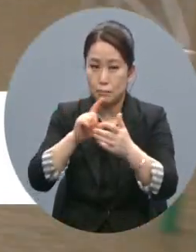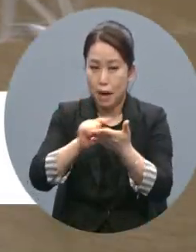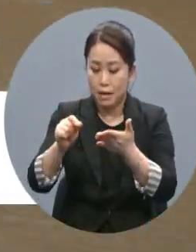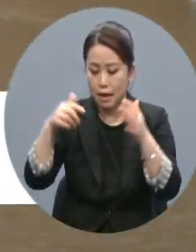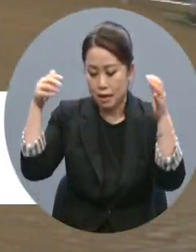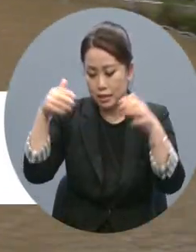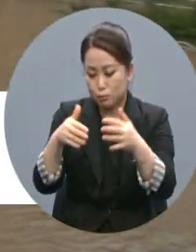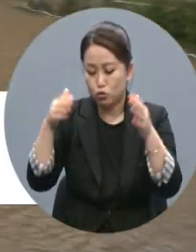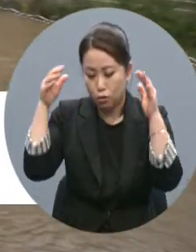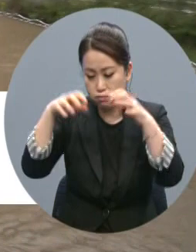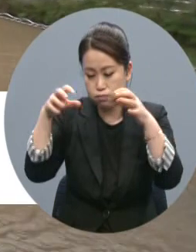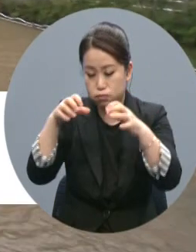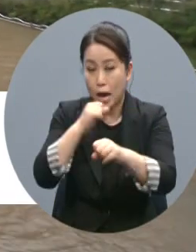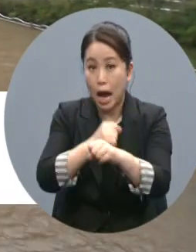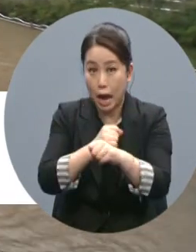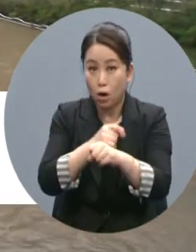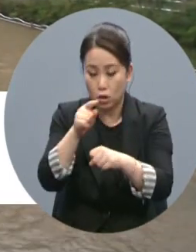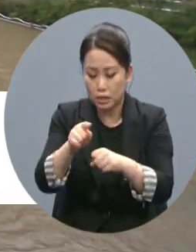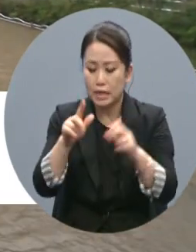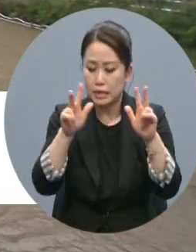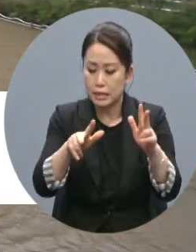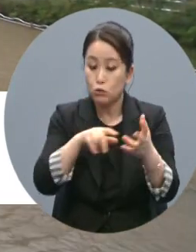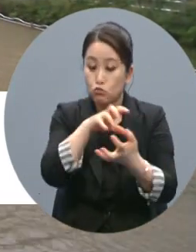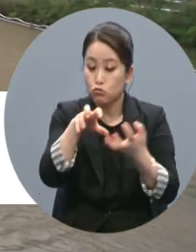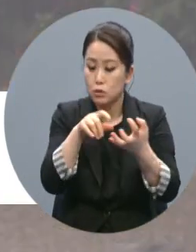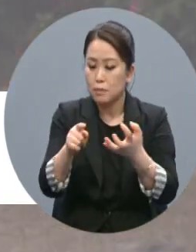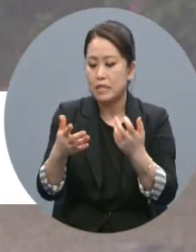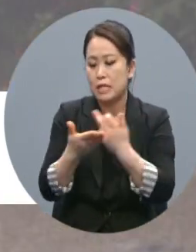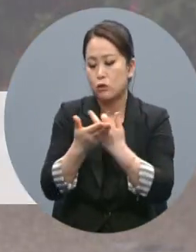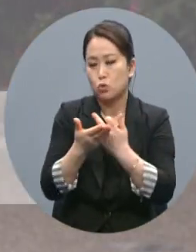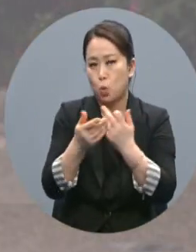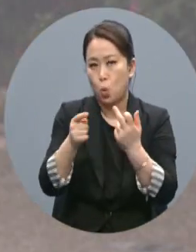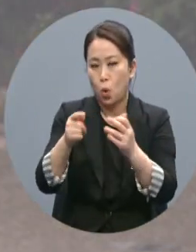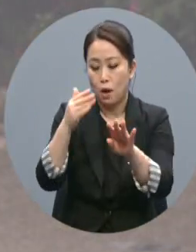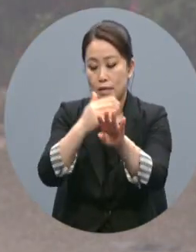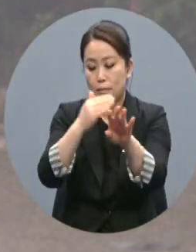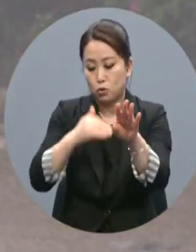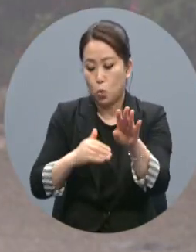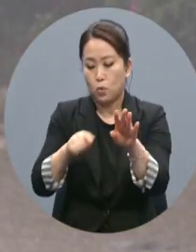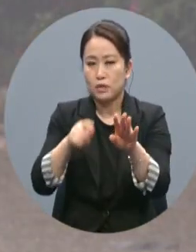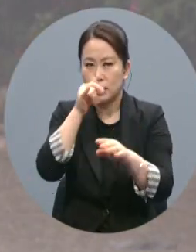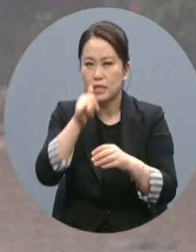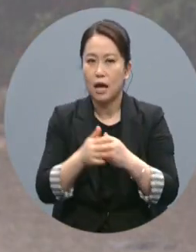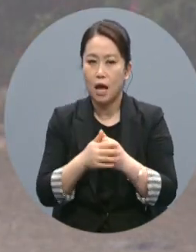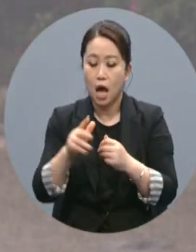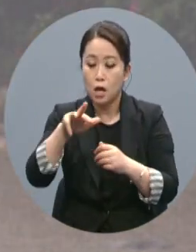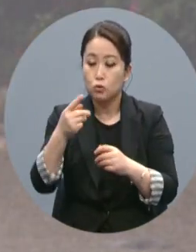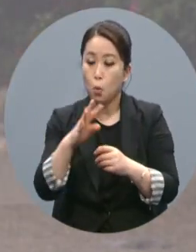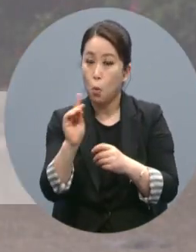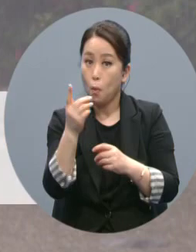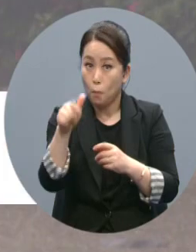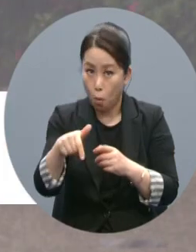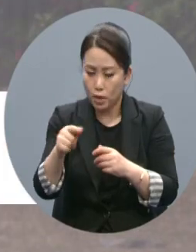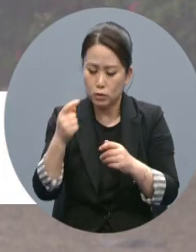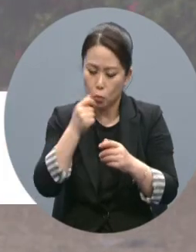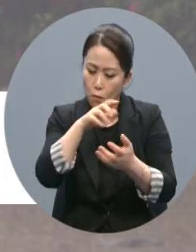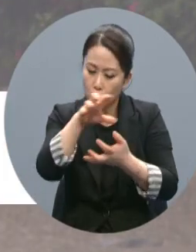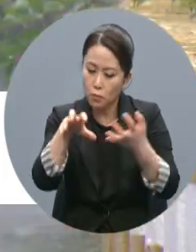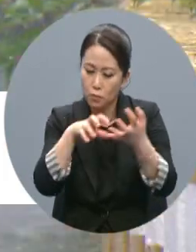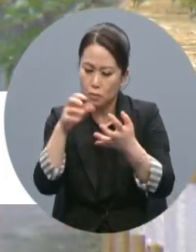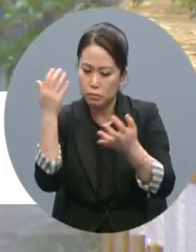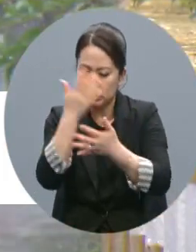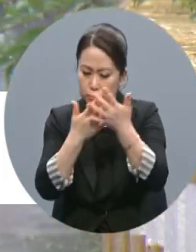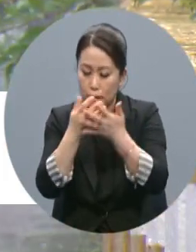퍼부은 장마 전선은 현재 제주 남쪽 해상으로 물러나 있는데요. 초복인 모레까지 대체로 흐리고 곳곳에